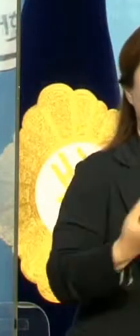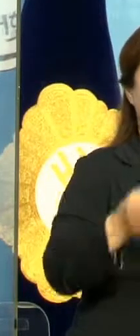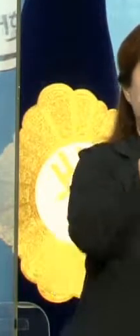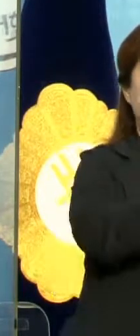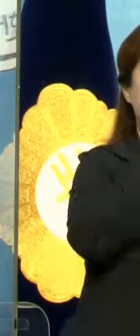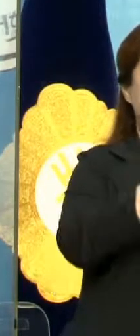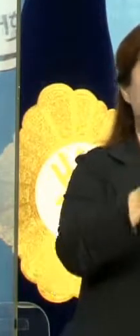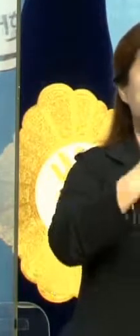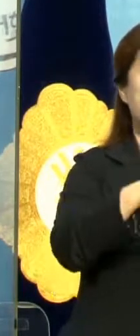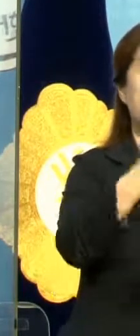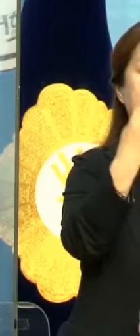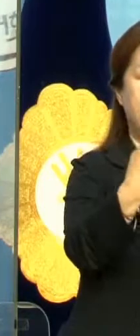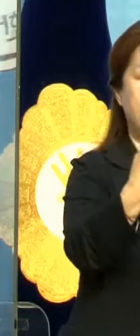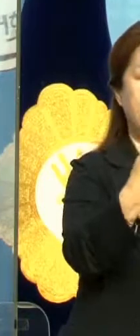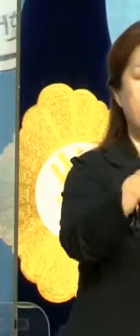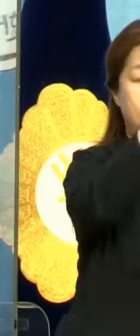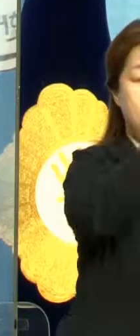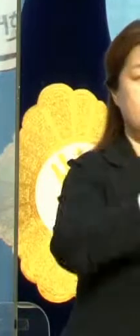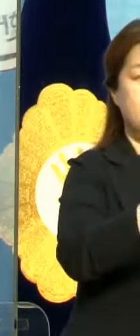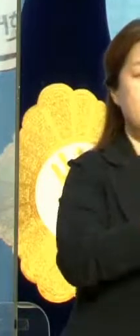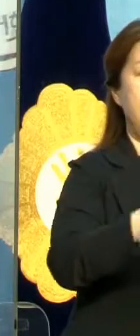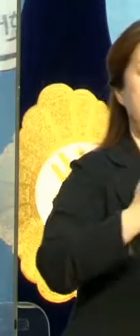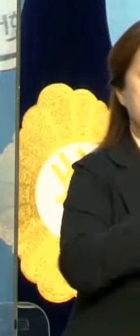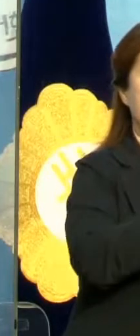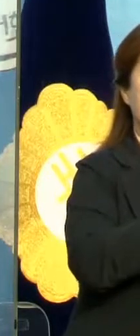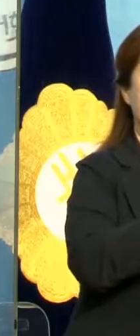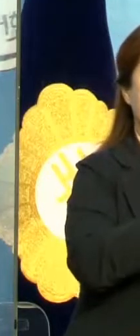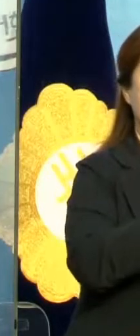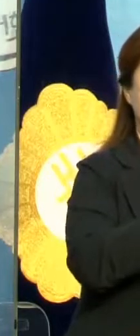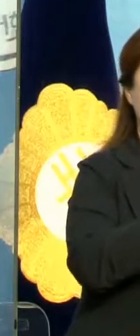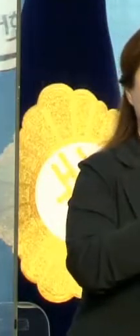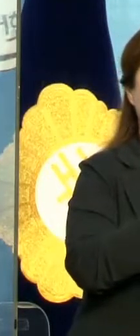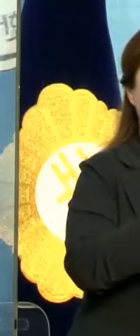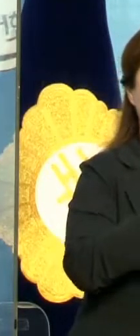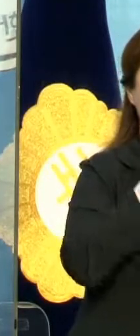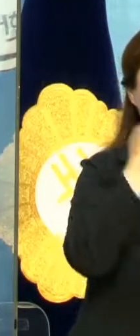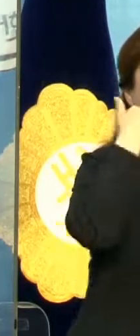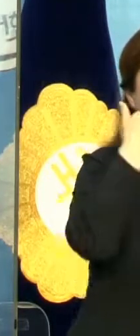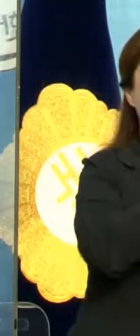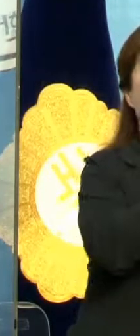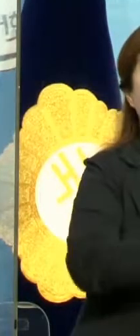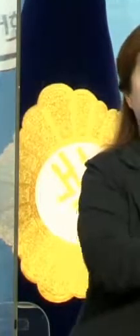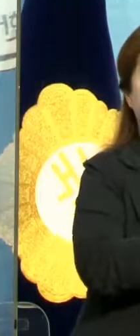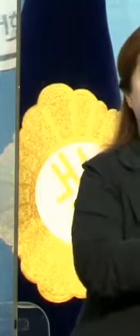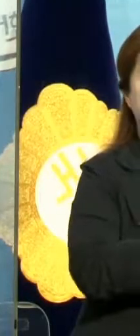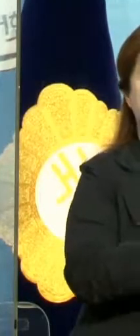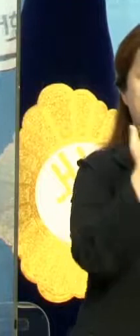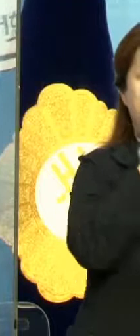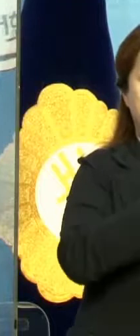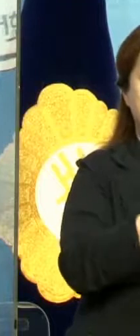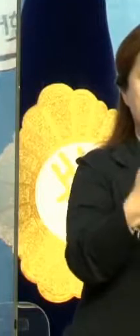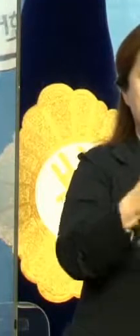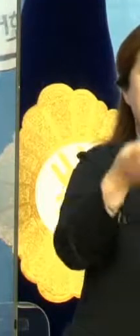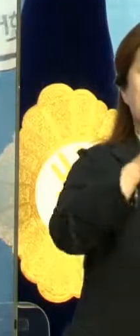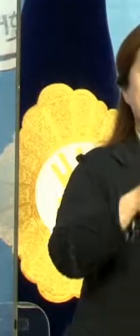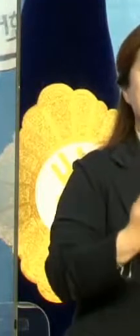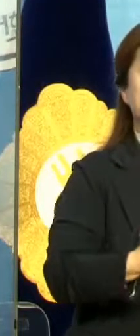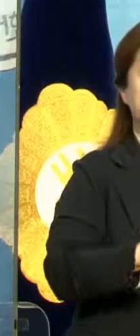그 과정에서 가족 건설사가 수천억대 공사를 수주했다 는 점입니다